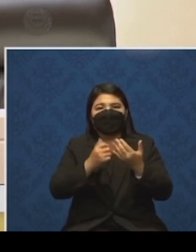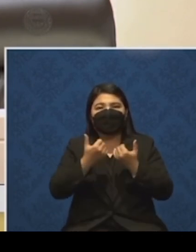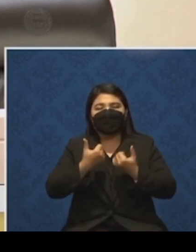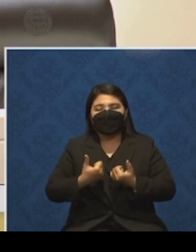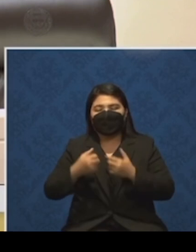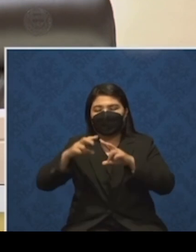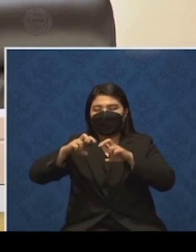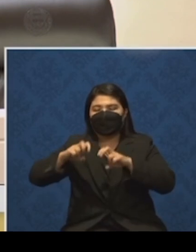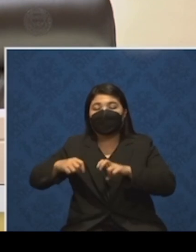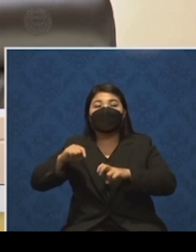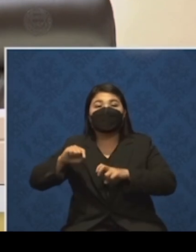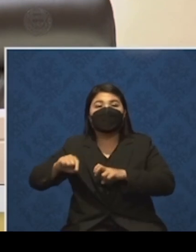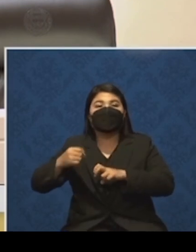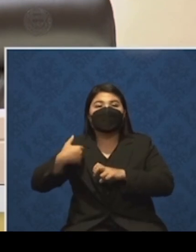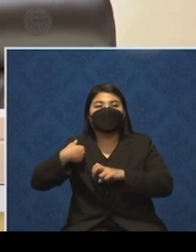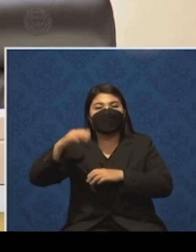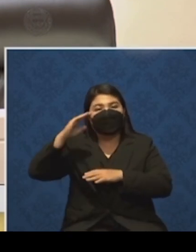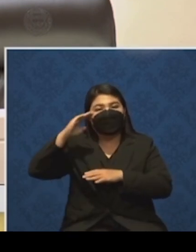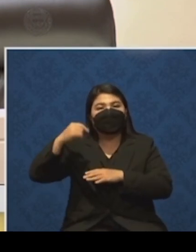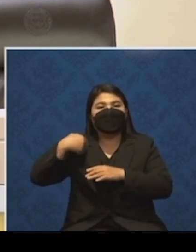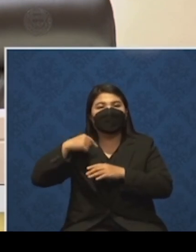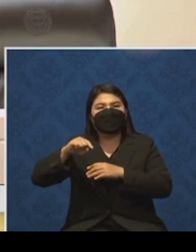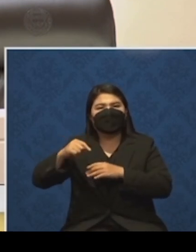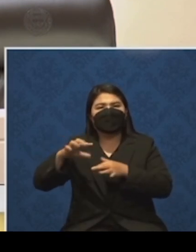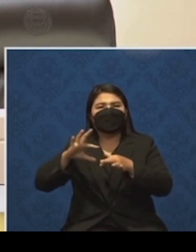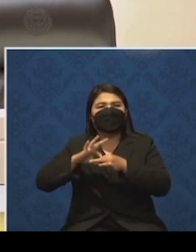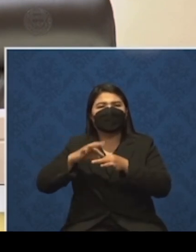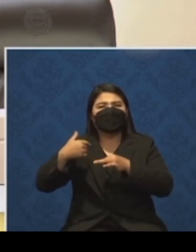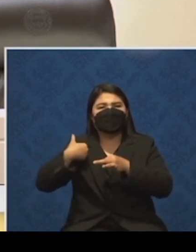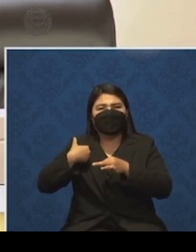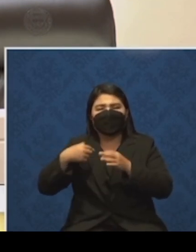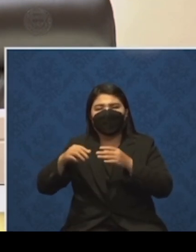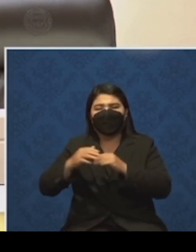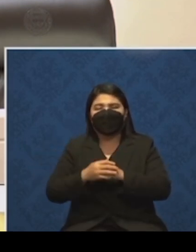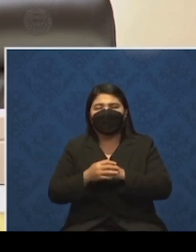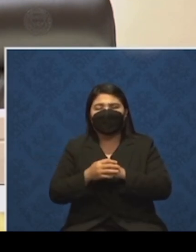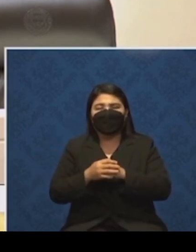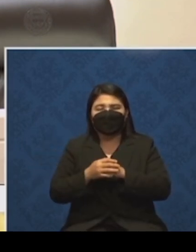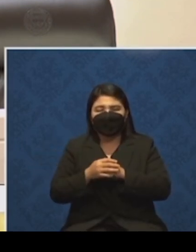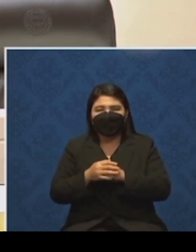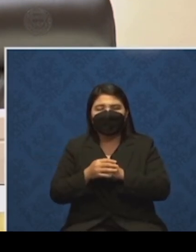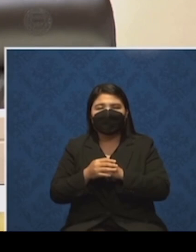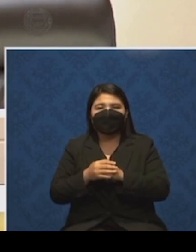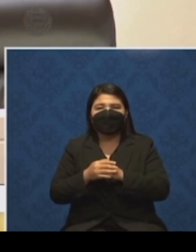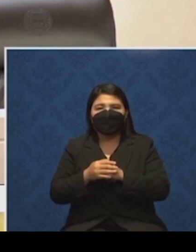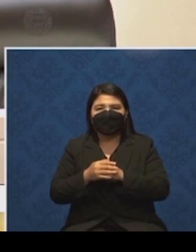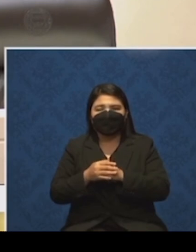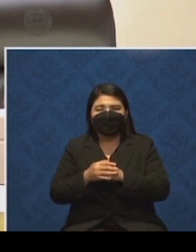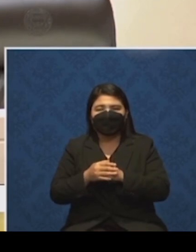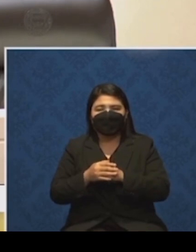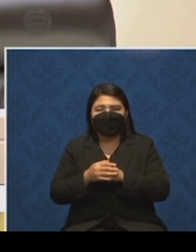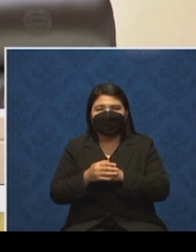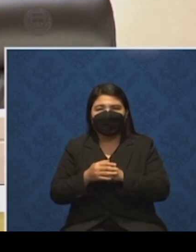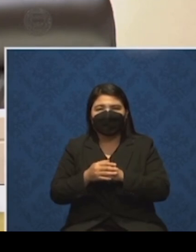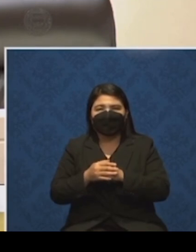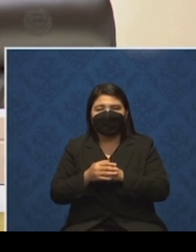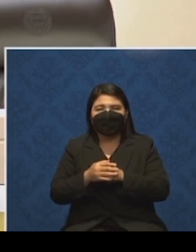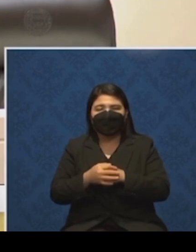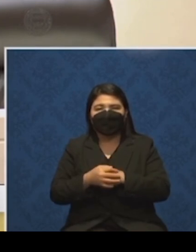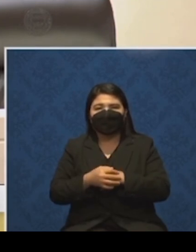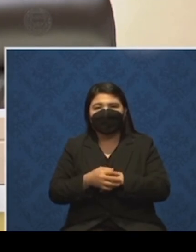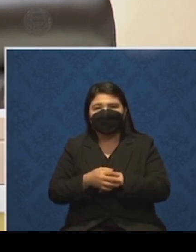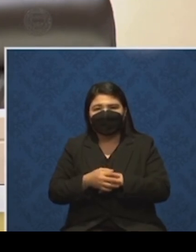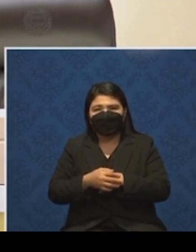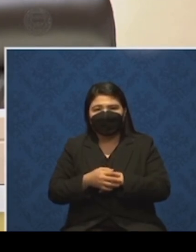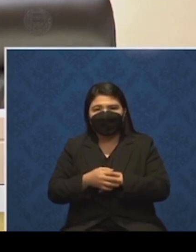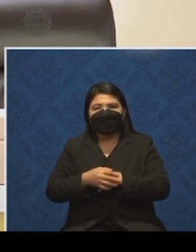กับกองทัพนั้นจะเป็นวิจัยในเรื่องของหลักการหลักนิยมนะหรือวิจัยเพื่อที่จะพัฒนายุ